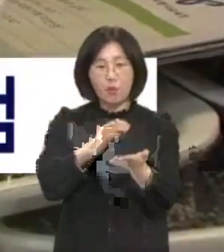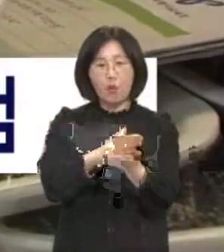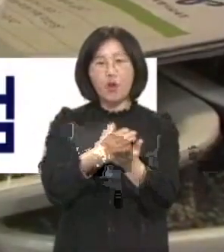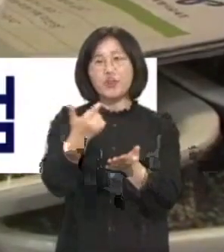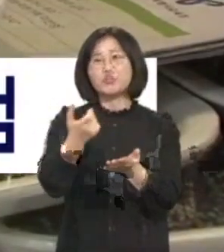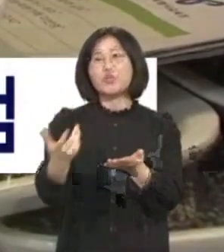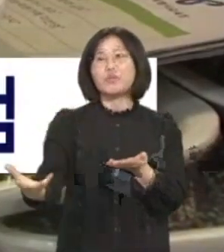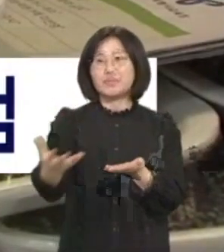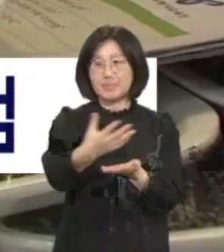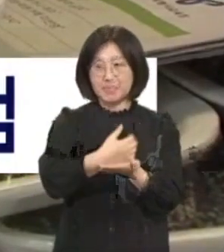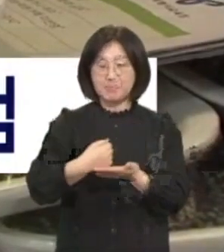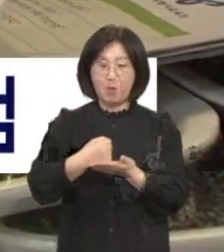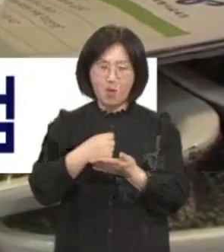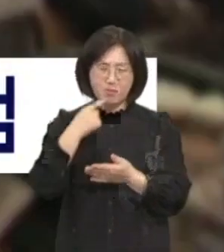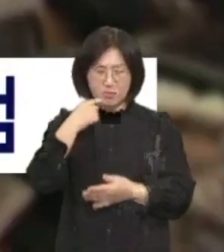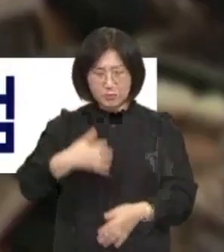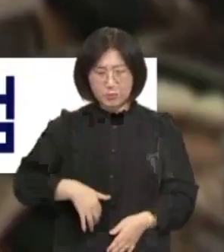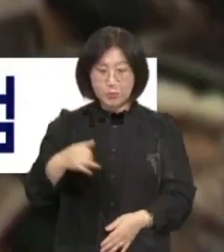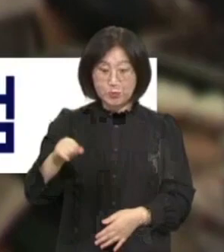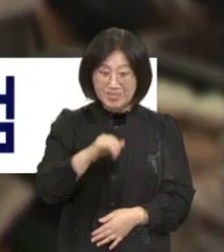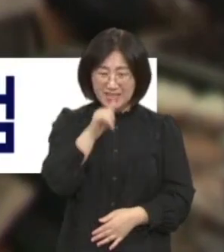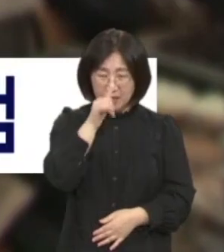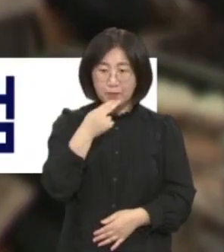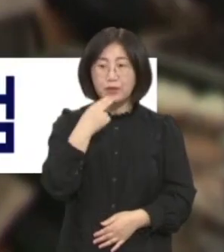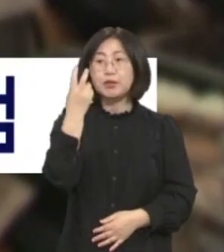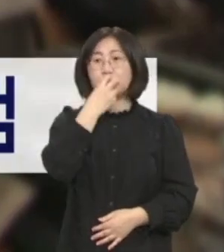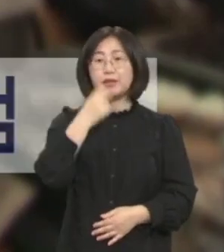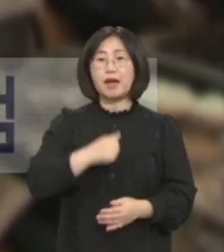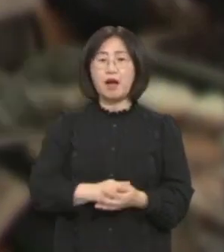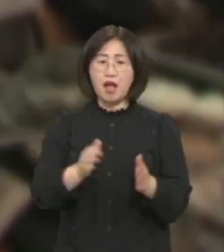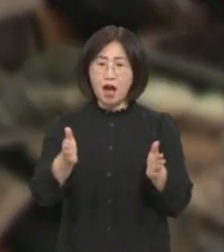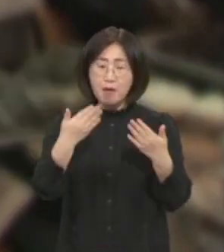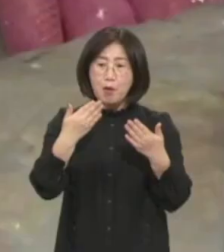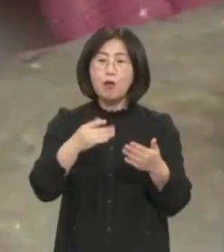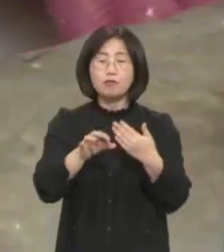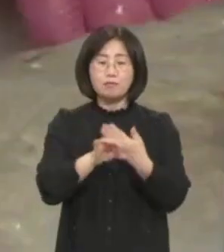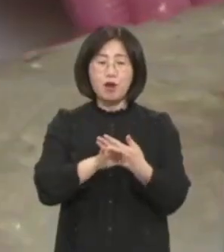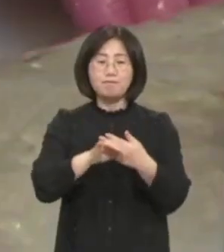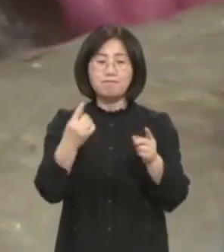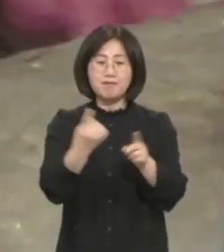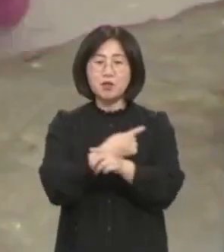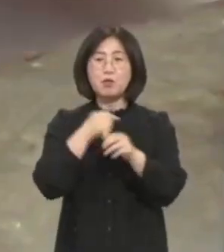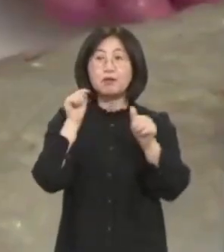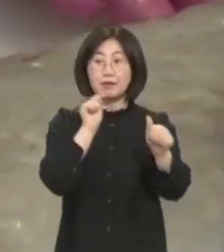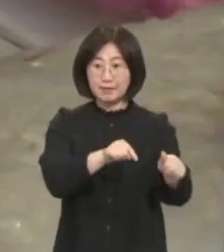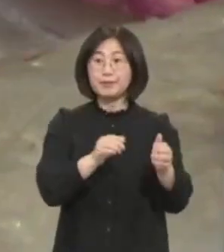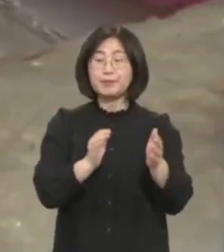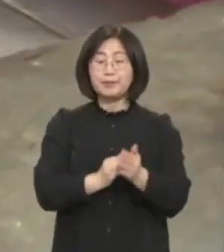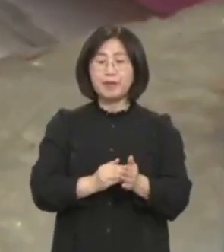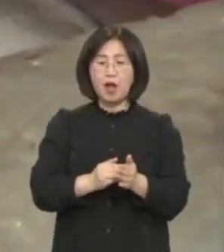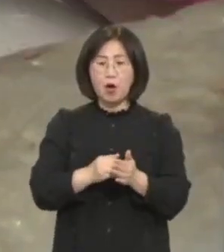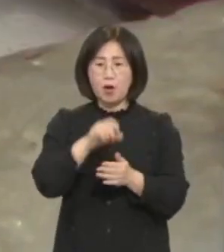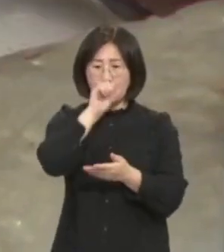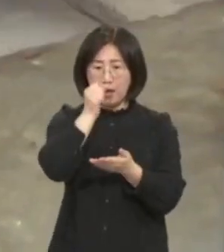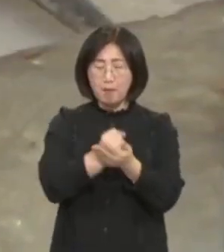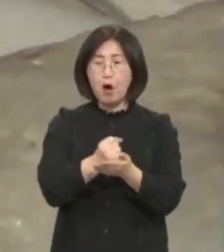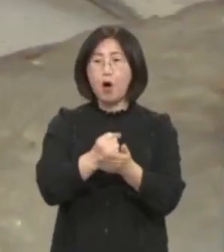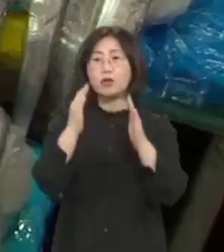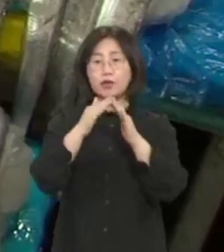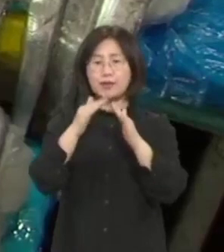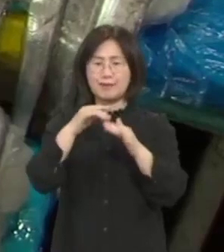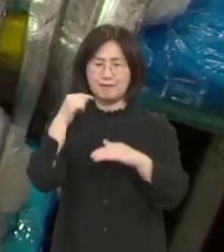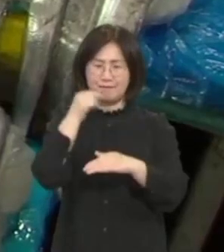수거해 식중독균 검사도 병행합니다 가벼운 위반 사항은 현지 지도를 통해 시정 조치하고 부적합 업소는